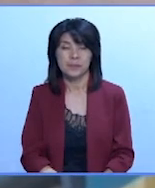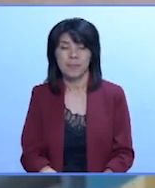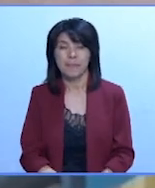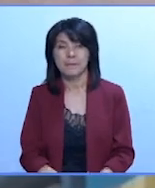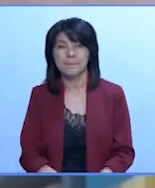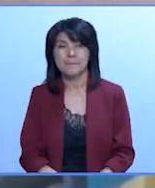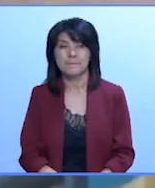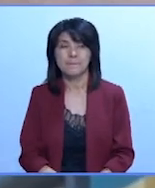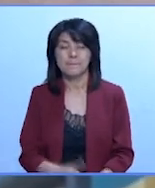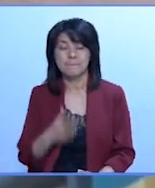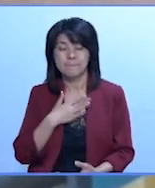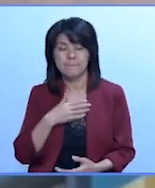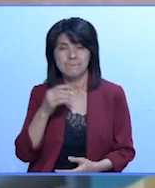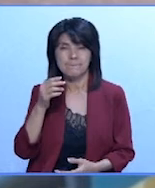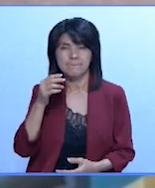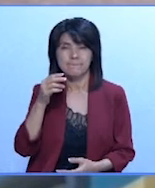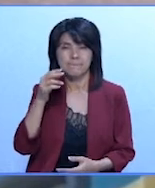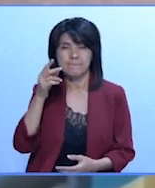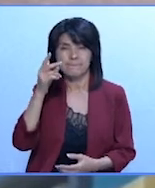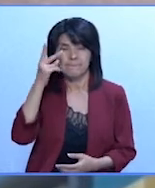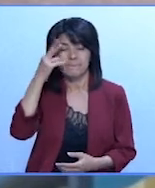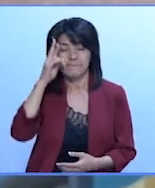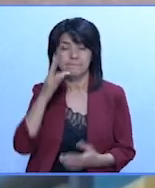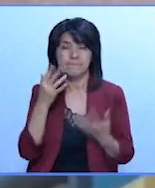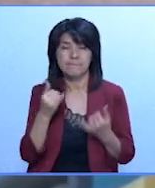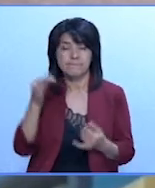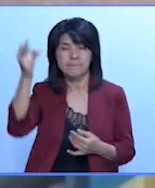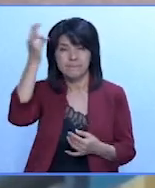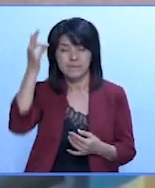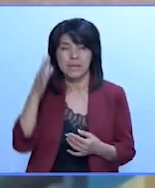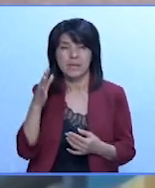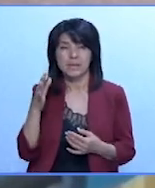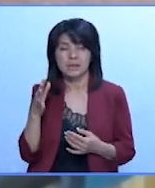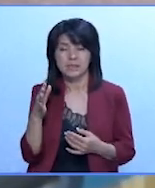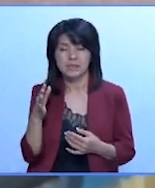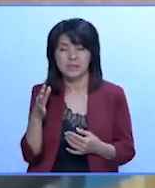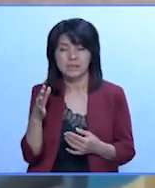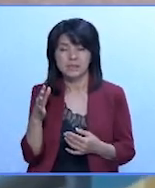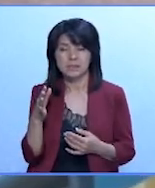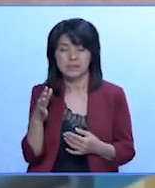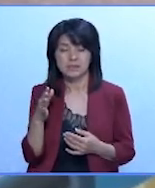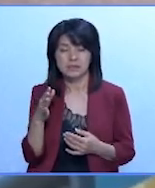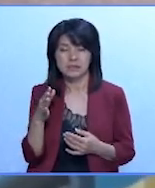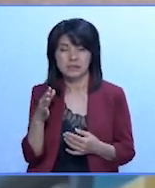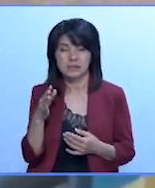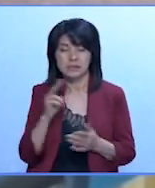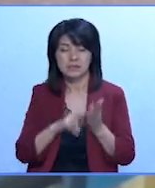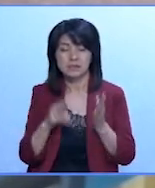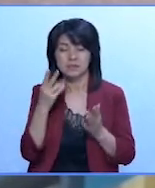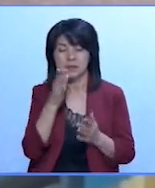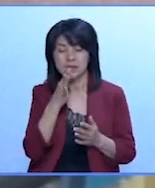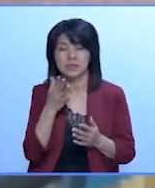ағамызды еске алып 75 жылдығына біздің соғыс жеңіс күніне гүл шағын қоюға келдік. Отбасымызбен,